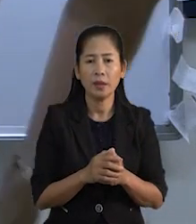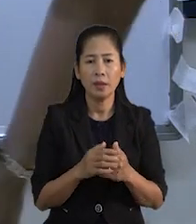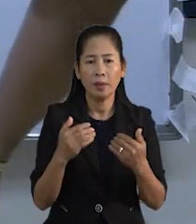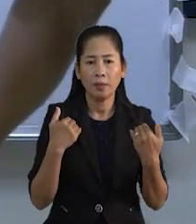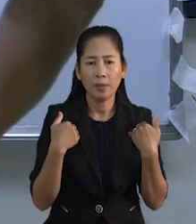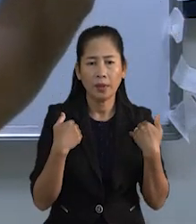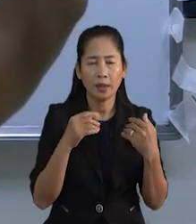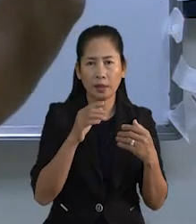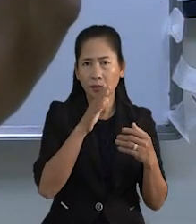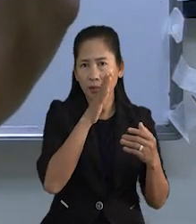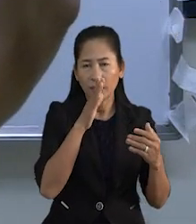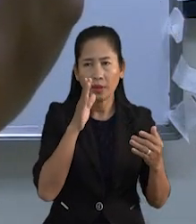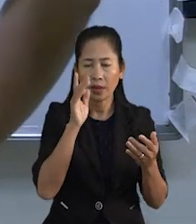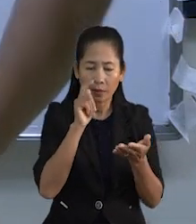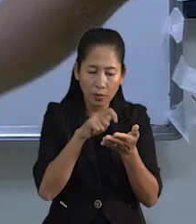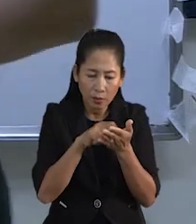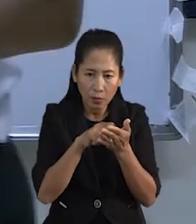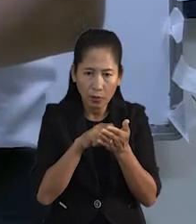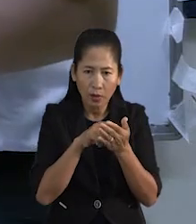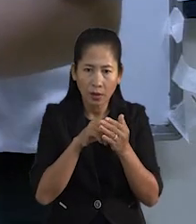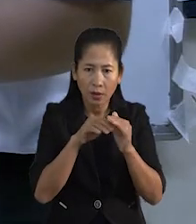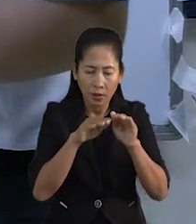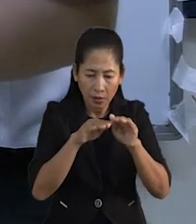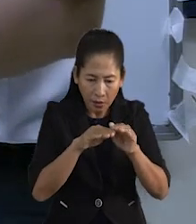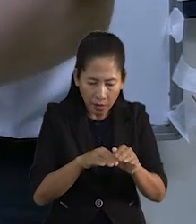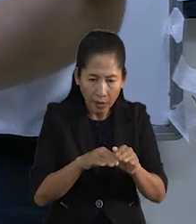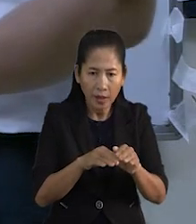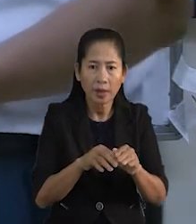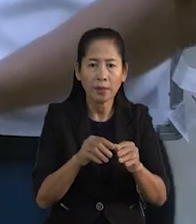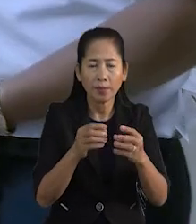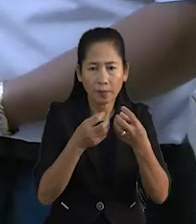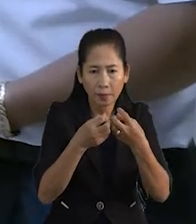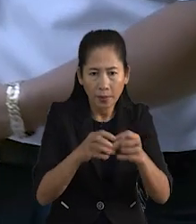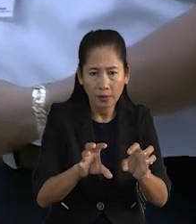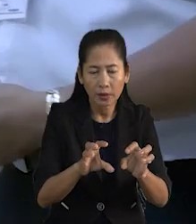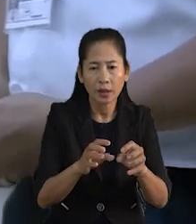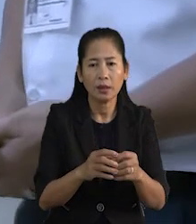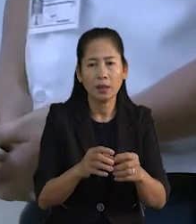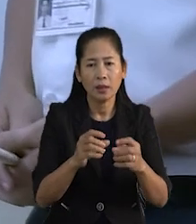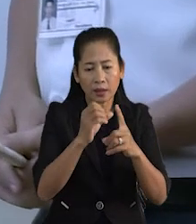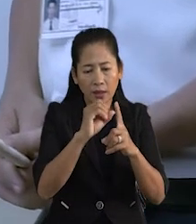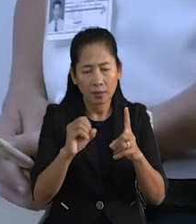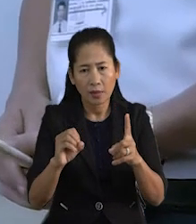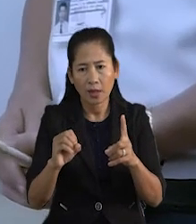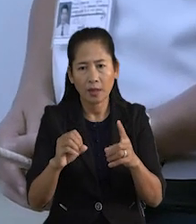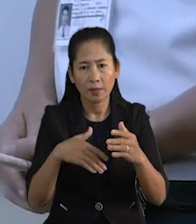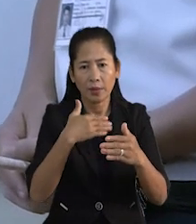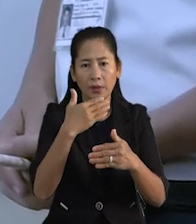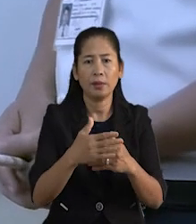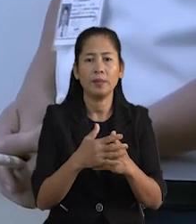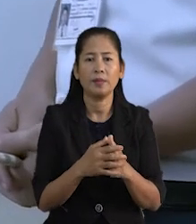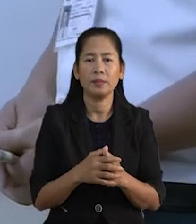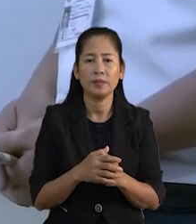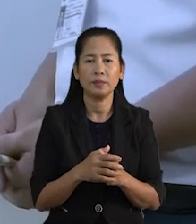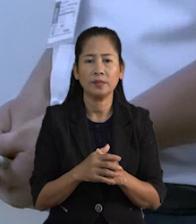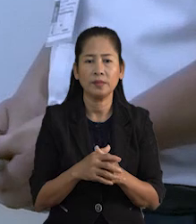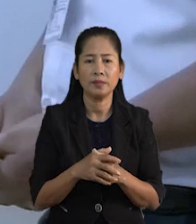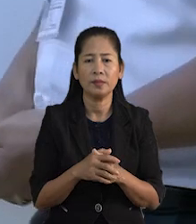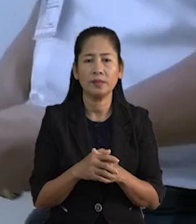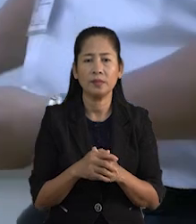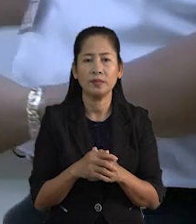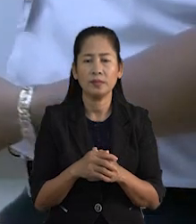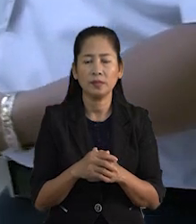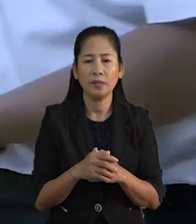មានមេមាន់មួយក្រាបពងទាអញ្ចឹងតើរបស់ណាមួយដែលគួរតែជាខ្លឹមសារបន្ទាប់ពីហ្នឹងណា